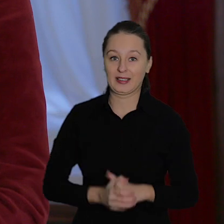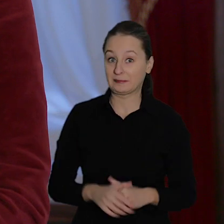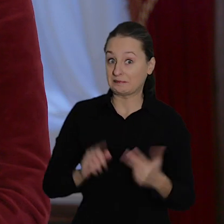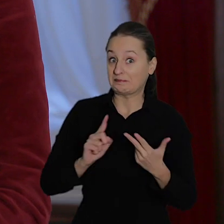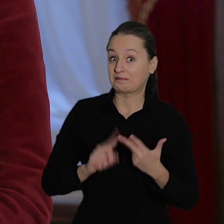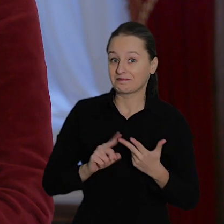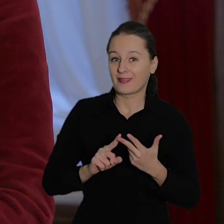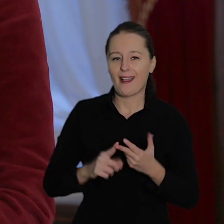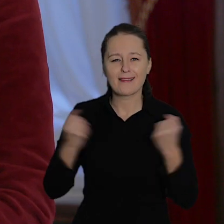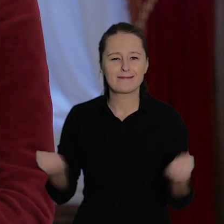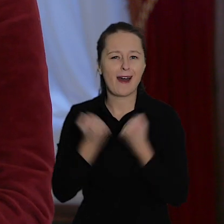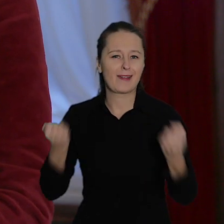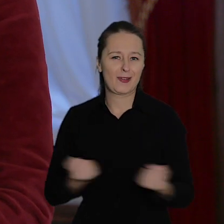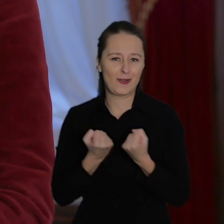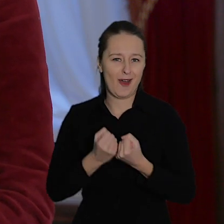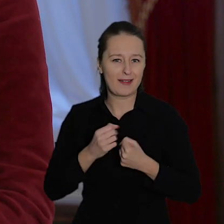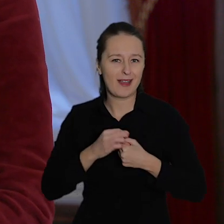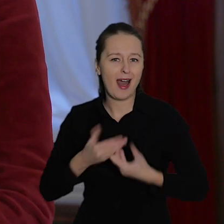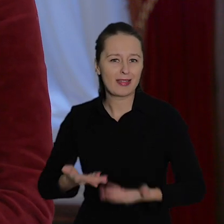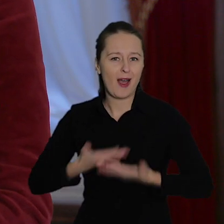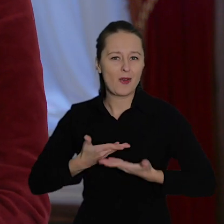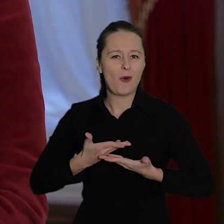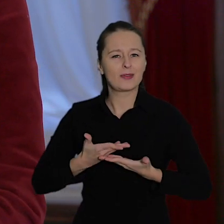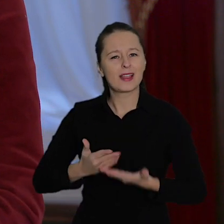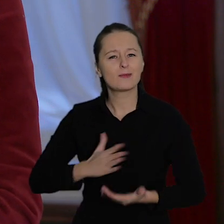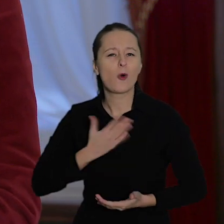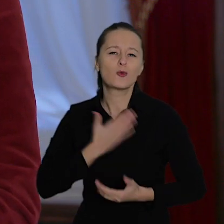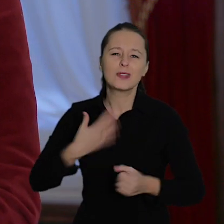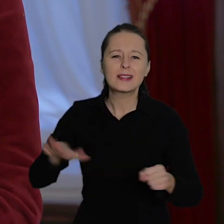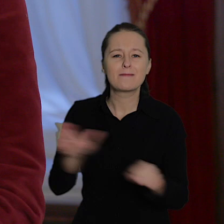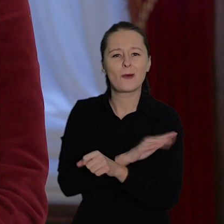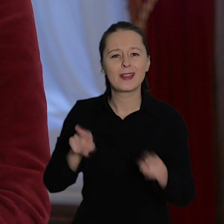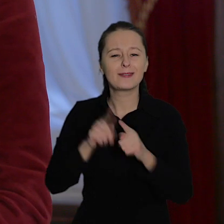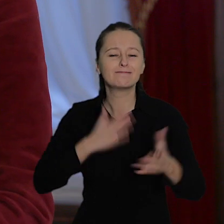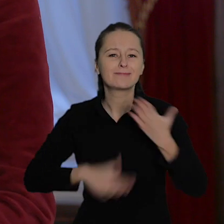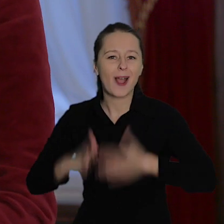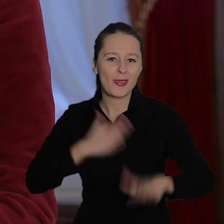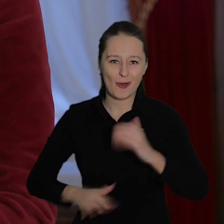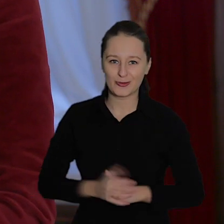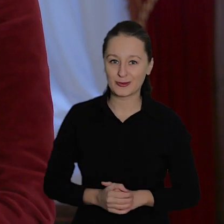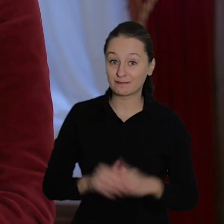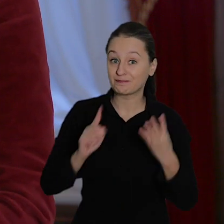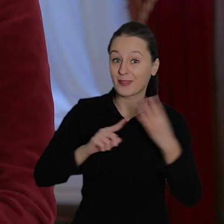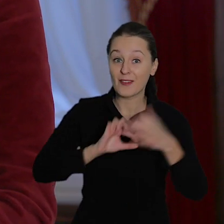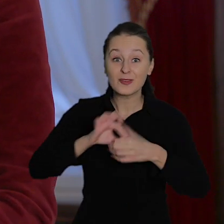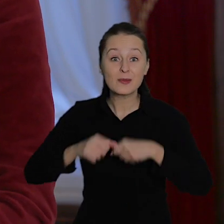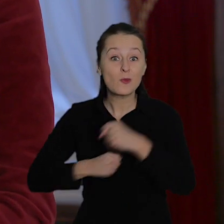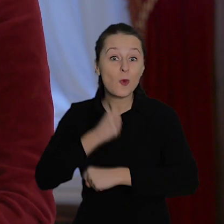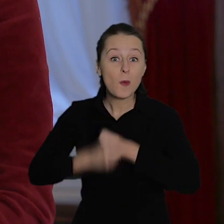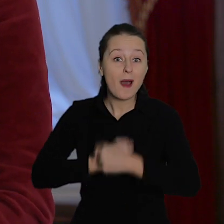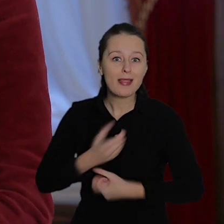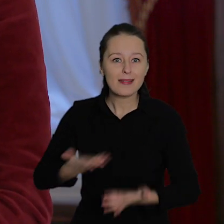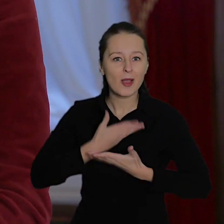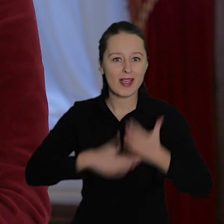o otaczającym nas świecie, zaangażowania prowadzącego do osiągnięcia spełnienia i radości,